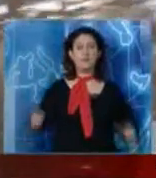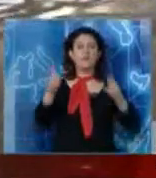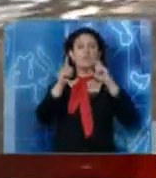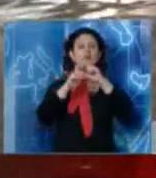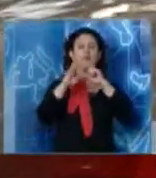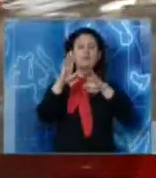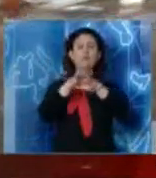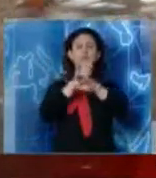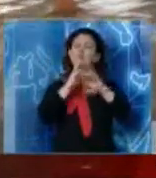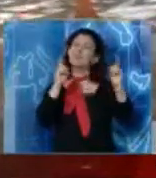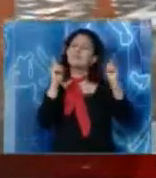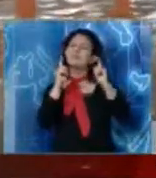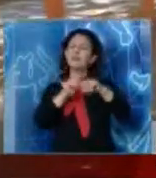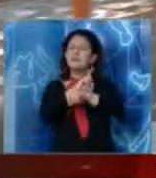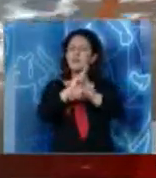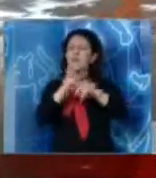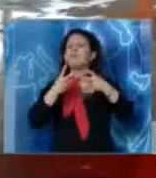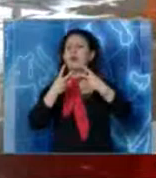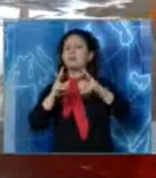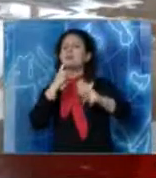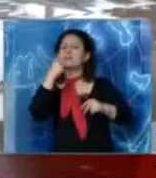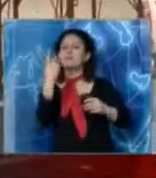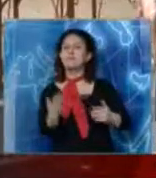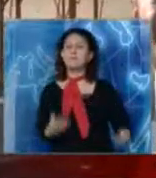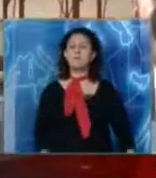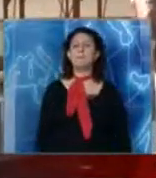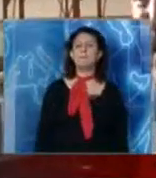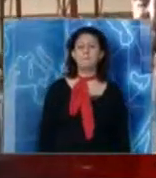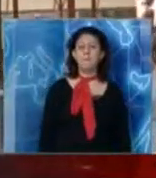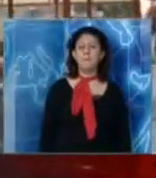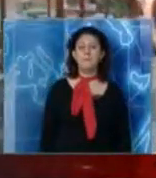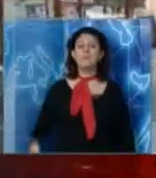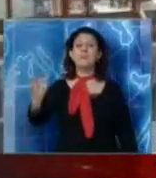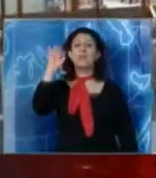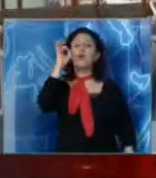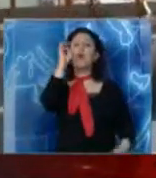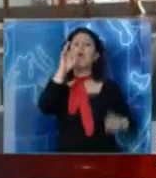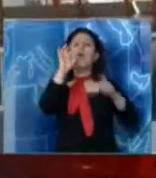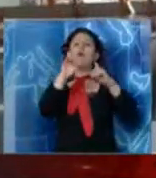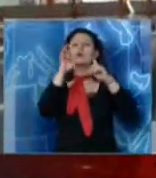Doğan, pazarın çok kısa bir süre sonra hizmete açılacağını ifade etti. Yeşilova pazarımız